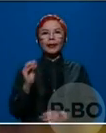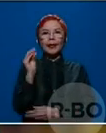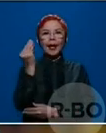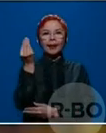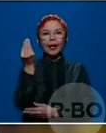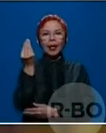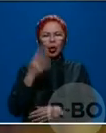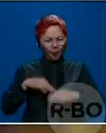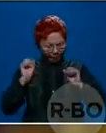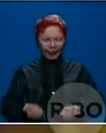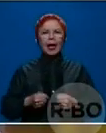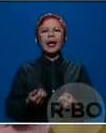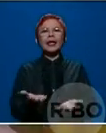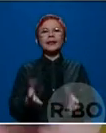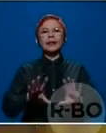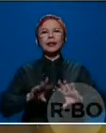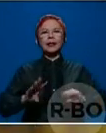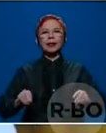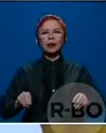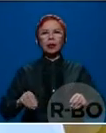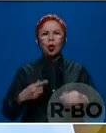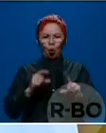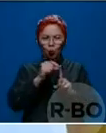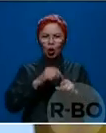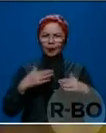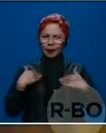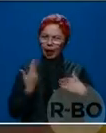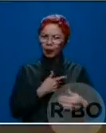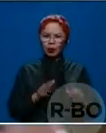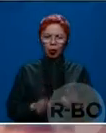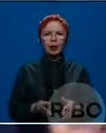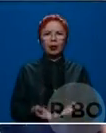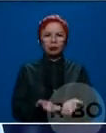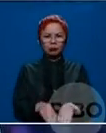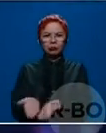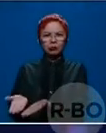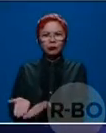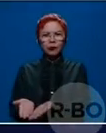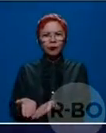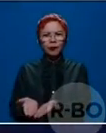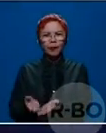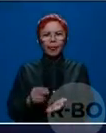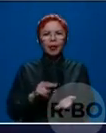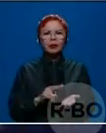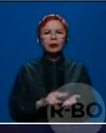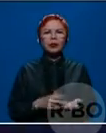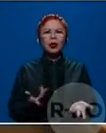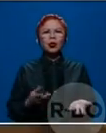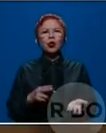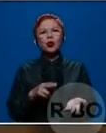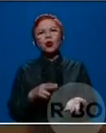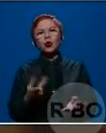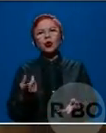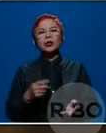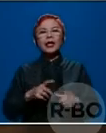menumbuhkan lapangan pekerjaan karena itu program okoc yang tadi disampaikan oleh Bang sandi lebih dari sekedar menumbuhkan